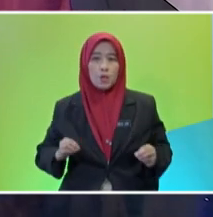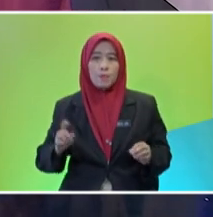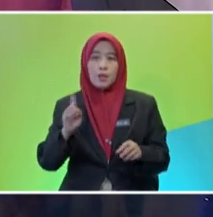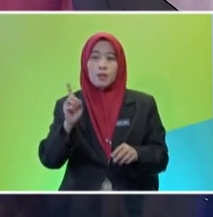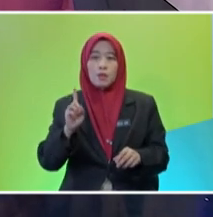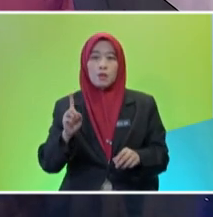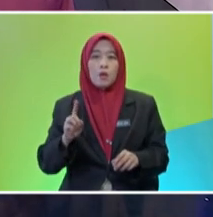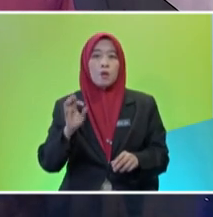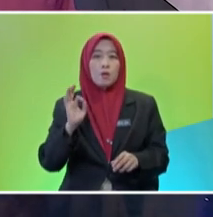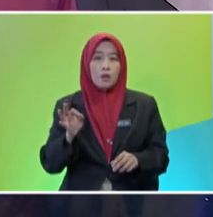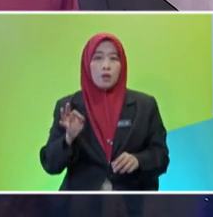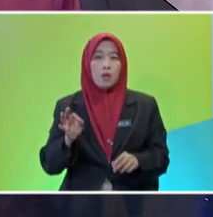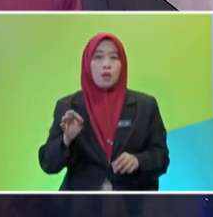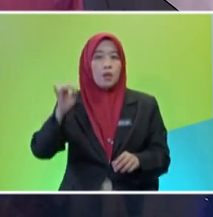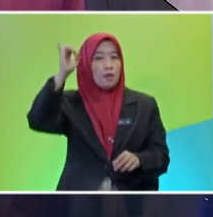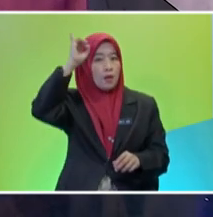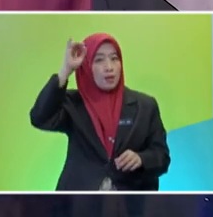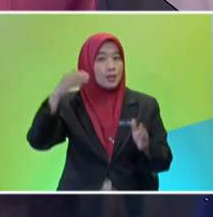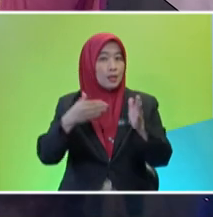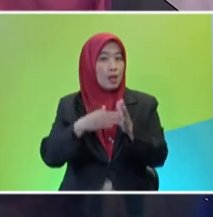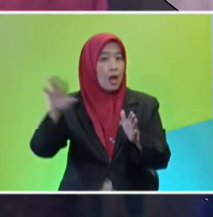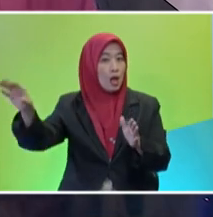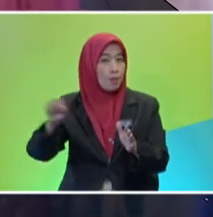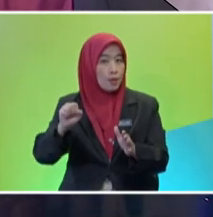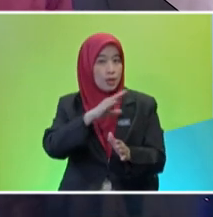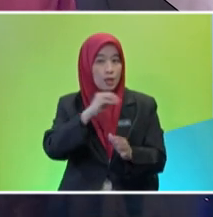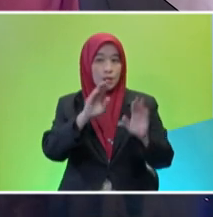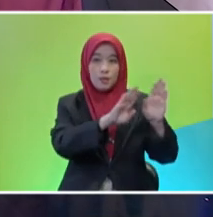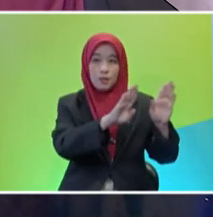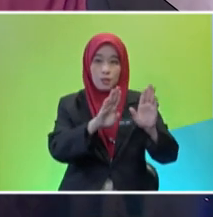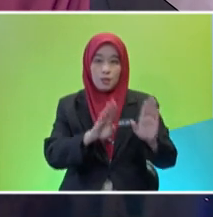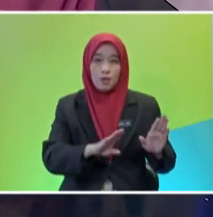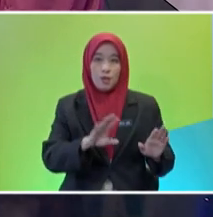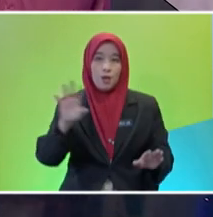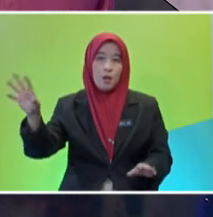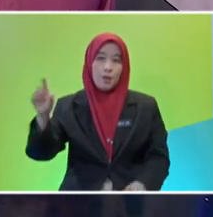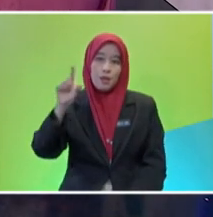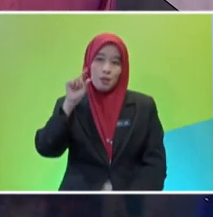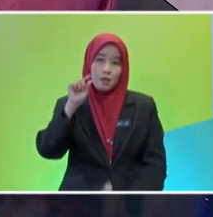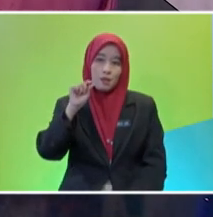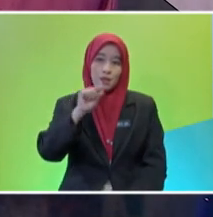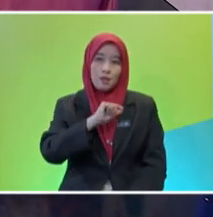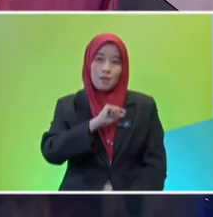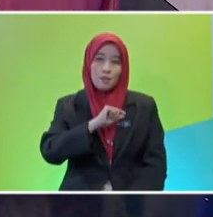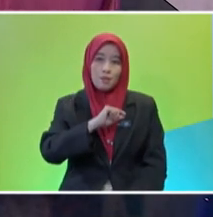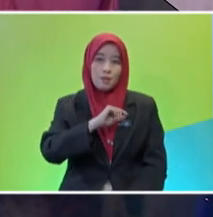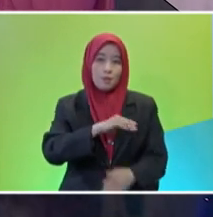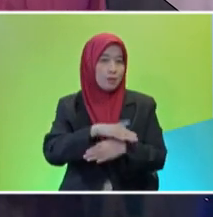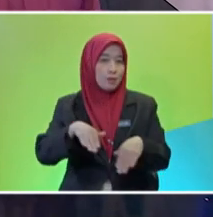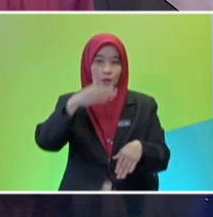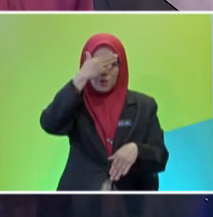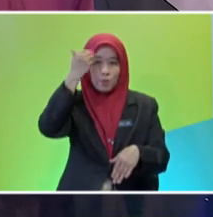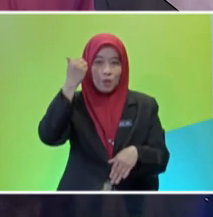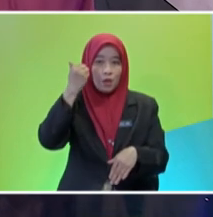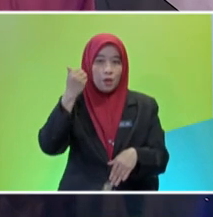Irfan kena ambil dan tampal ke, cikgu? Ya, tampal. Tampal. Jangan lupa Irfan, ambil gam. Jangan lupa. Okey. Seperti biasa yang kita